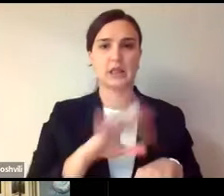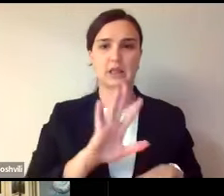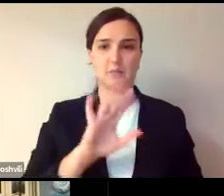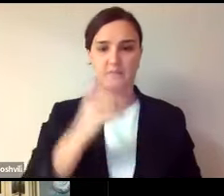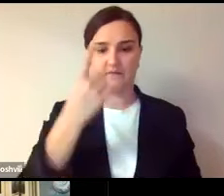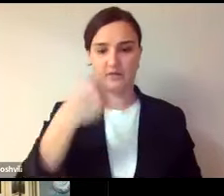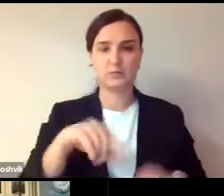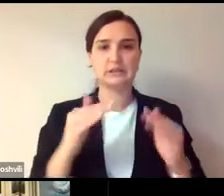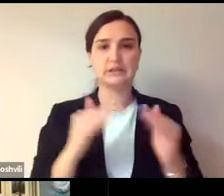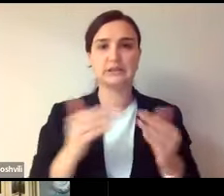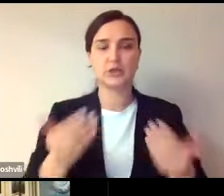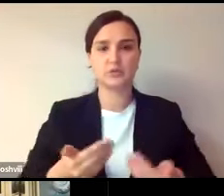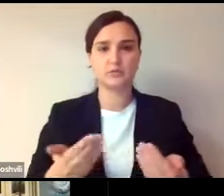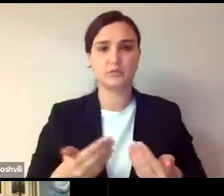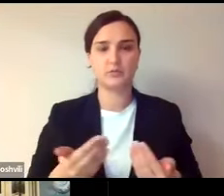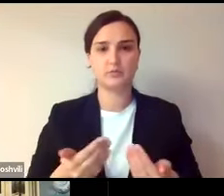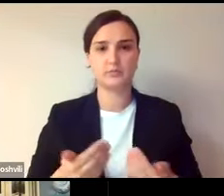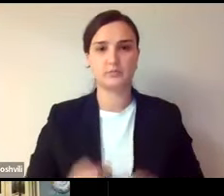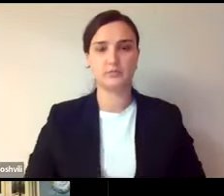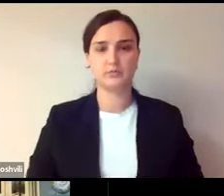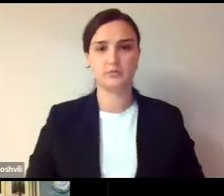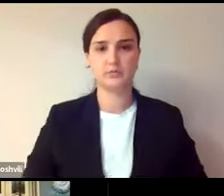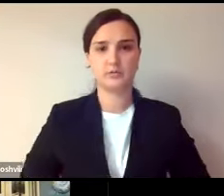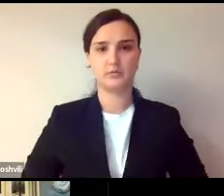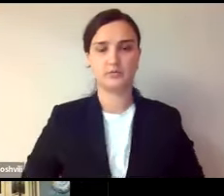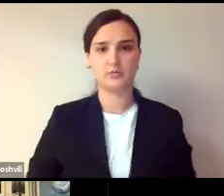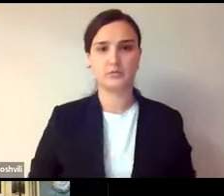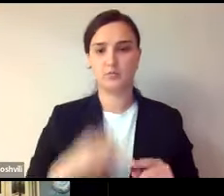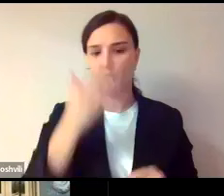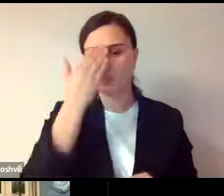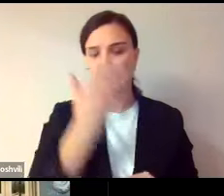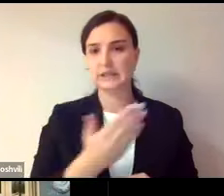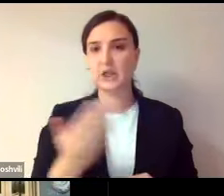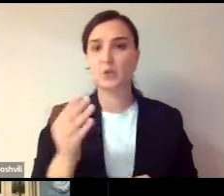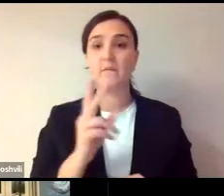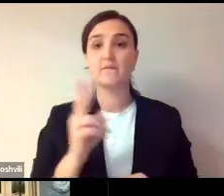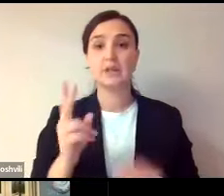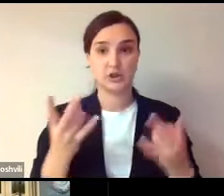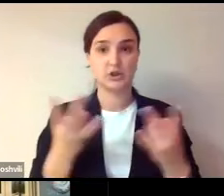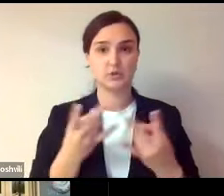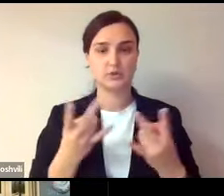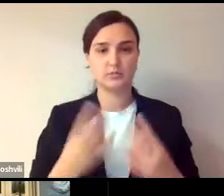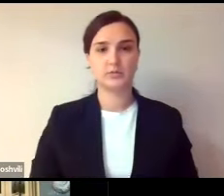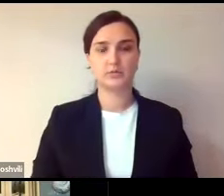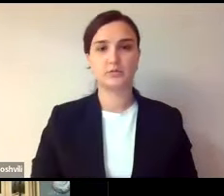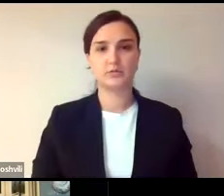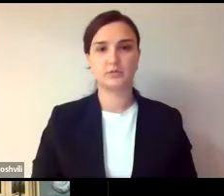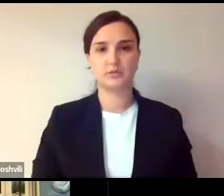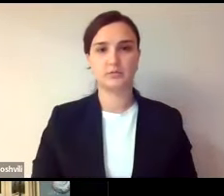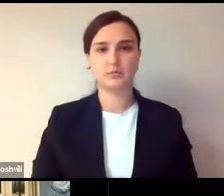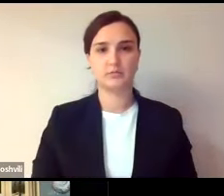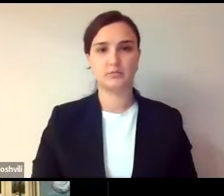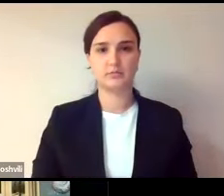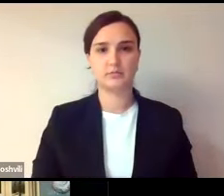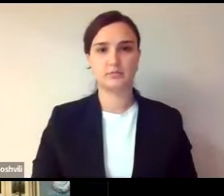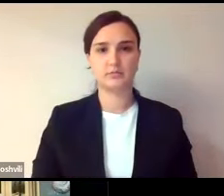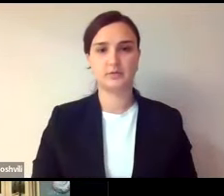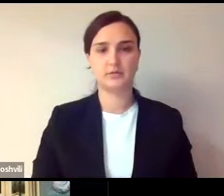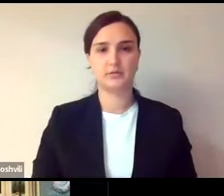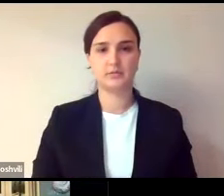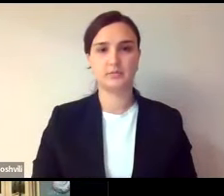საცხოვრებით უზრუნველყოს მოქალაქე, მოსახლეობა, ვისაც ეს ჭირდება. მოდით ეს შეხედულება